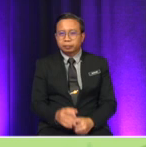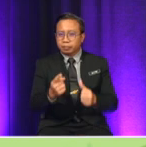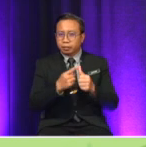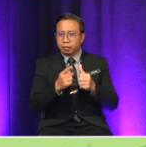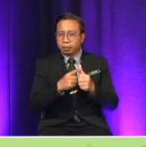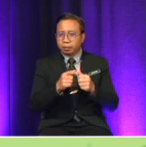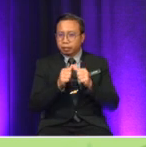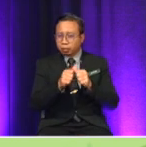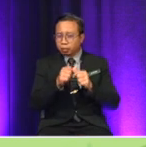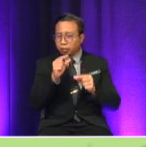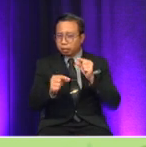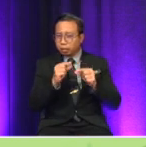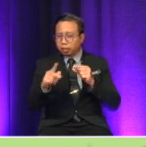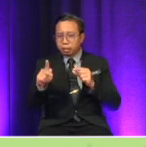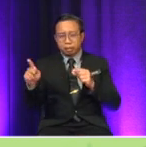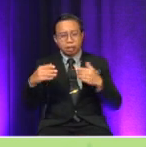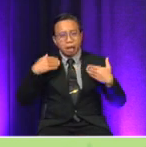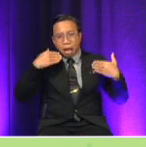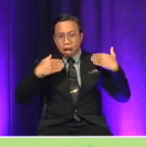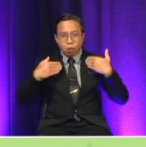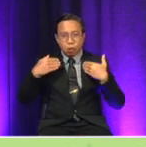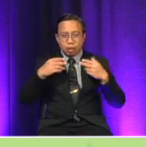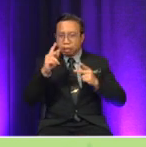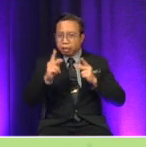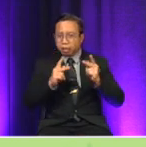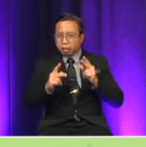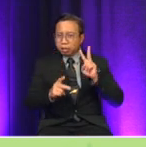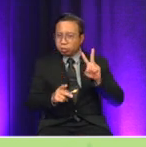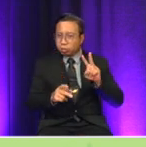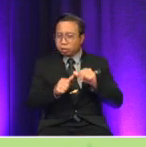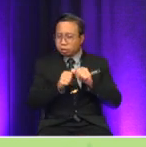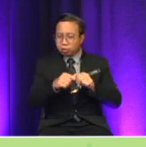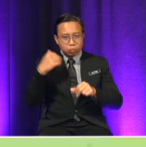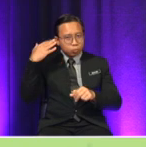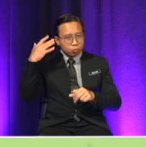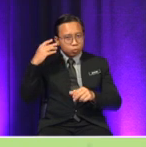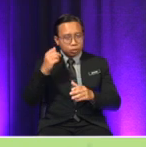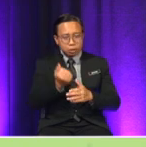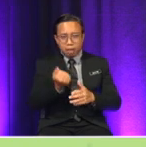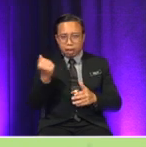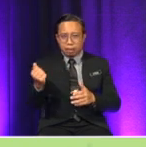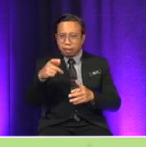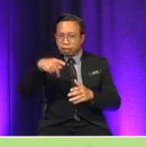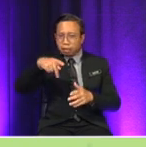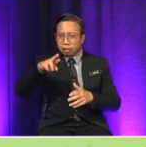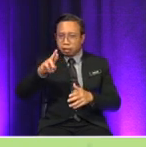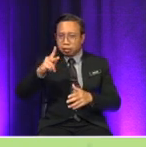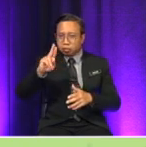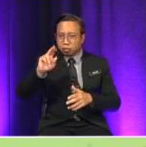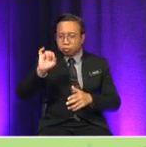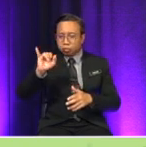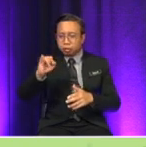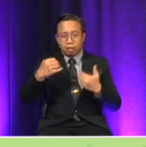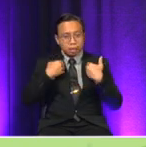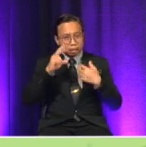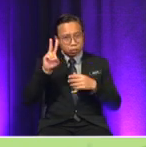pertama, mengikut pergerakan gaya haiwan dan kenderaan. Yang kedua, mengikut bunyi peralatan perkusi. Okey, baik. Ada dua jawapan alternatif